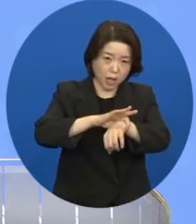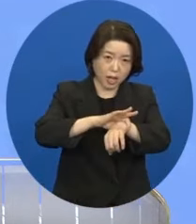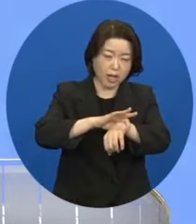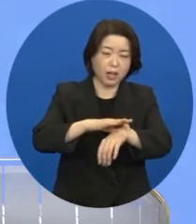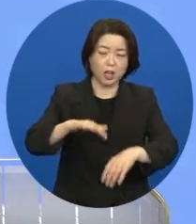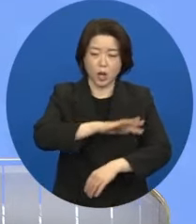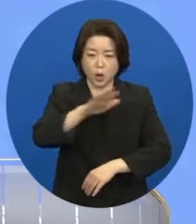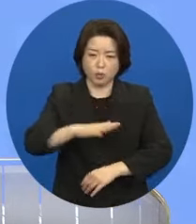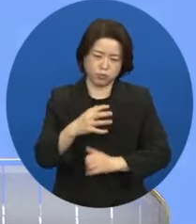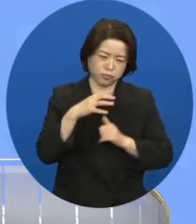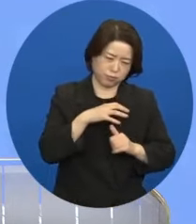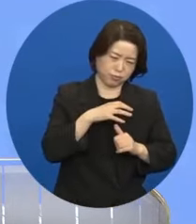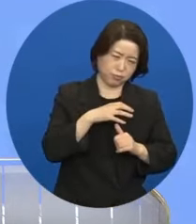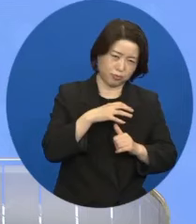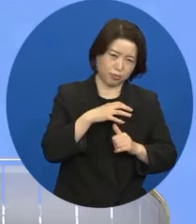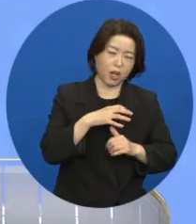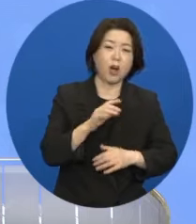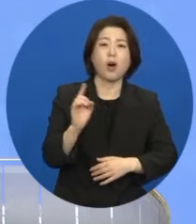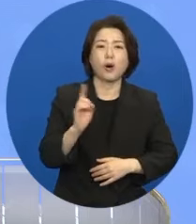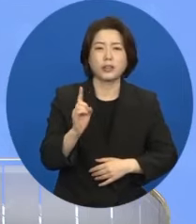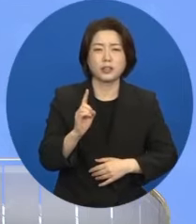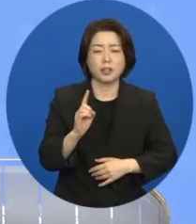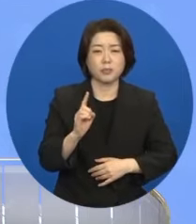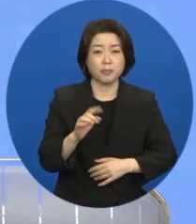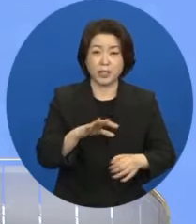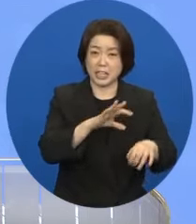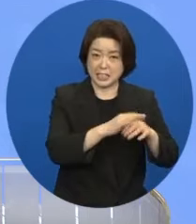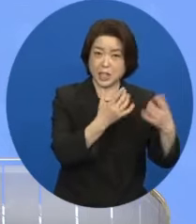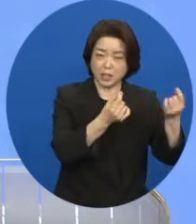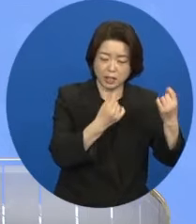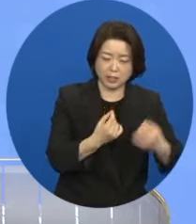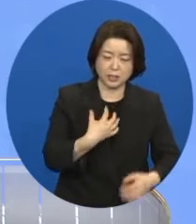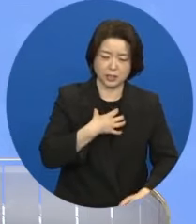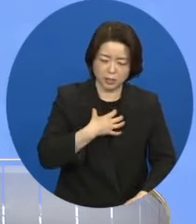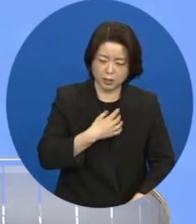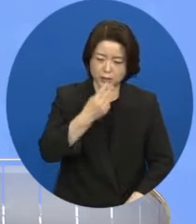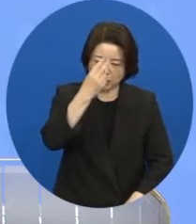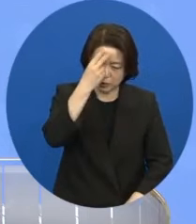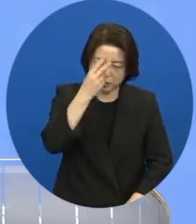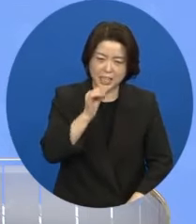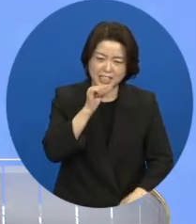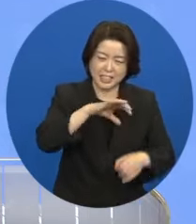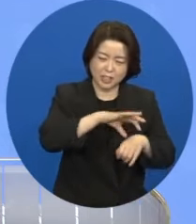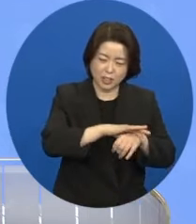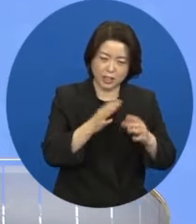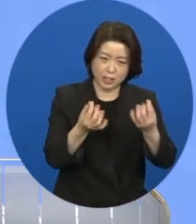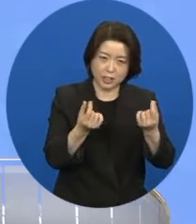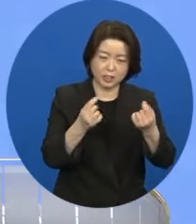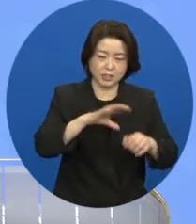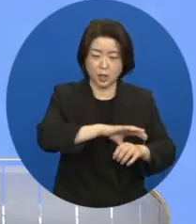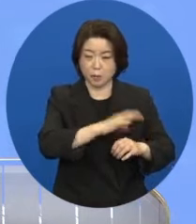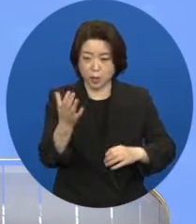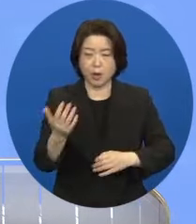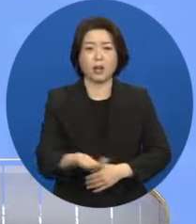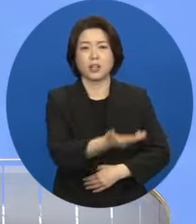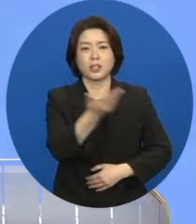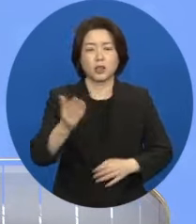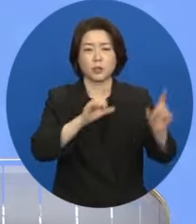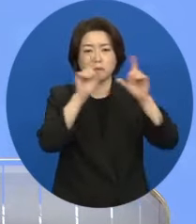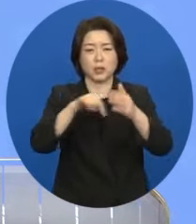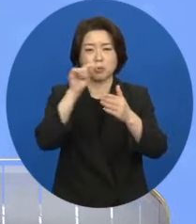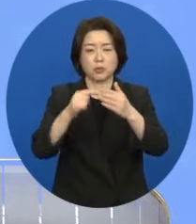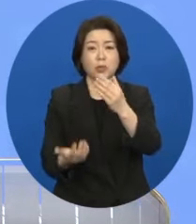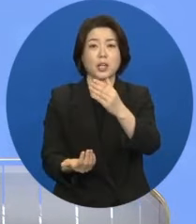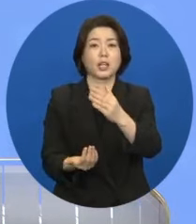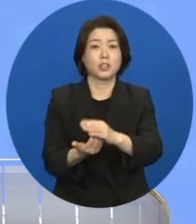우리를 사로잡고 있는 어떤 근심과 걱정과 염려의 세사이 풀어지는 여러분들에게 삶이 이루어지게